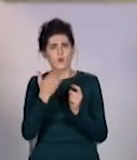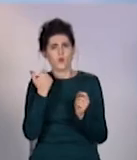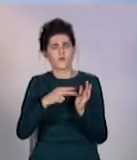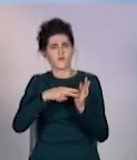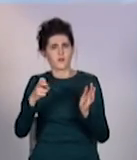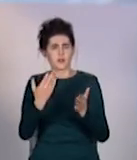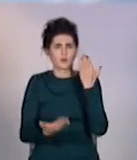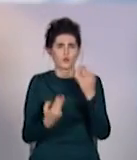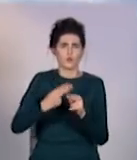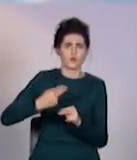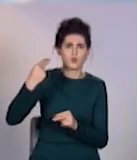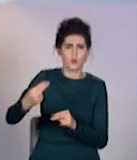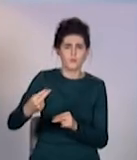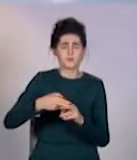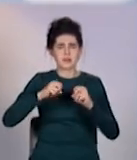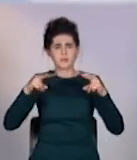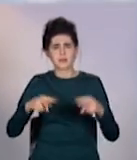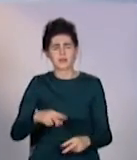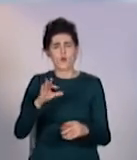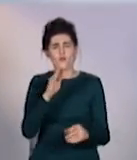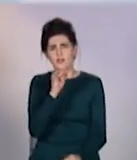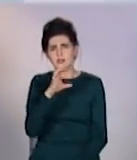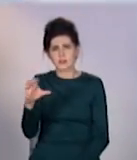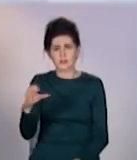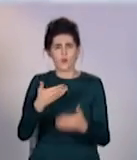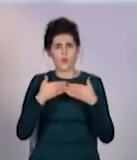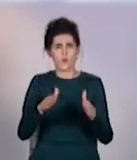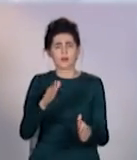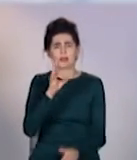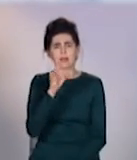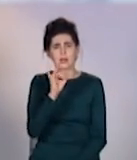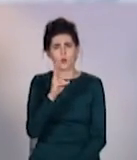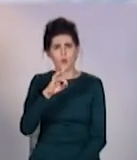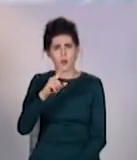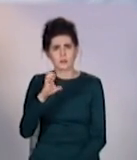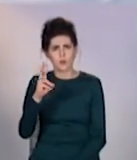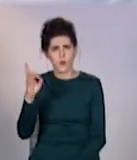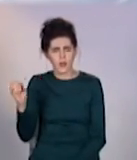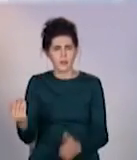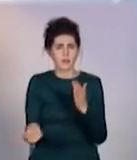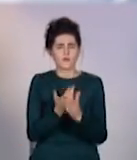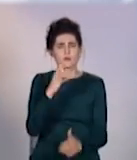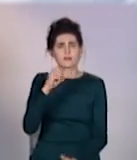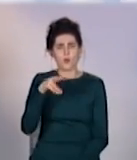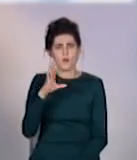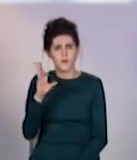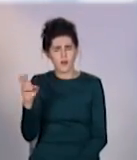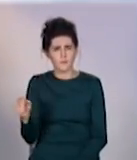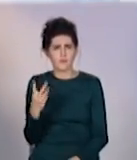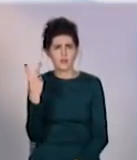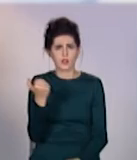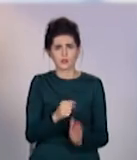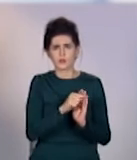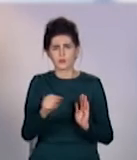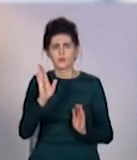борги. Енергоофіси «Ясно» відкрилися також у Нікольському та Великій Новосільці. За два тижні центр запрацює й